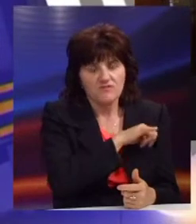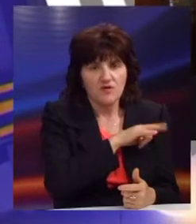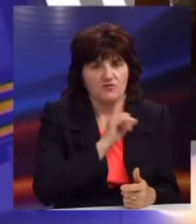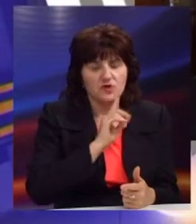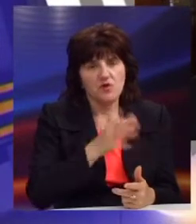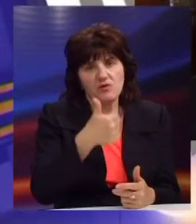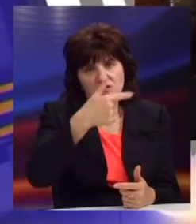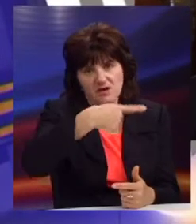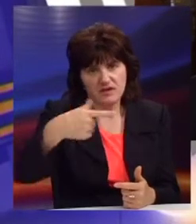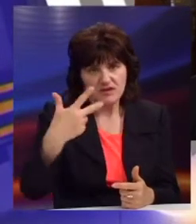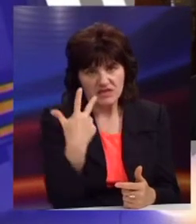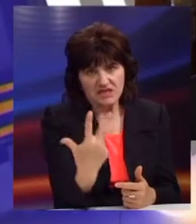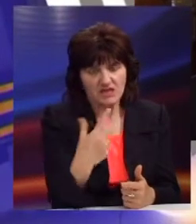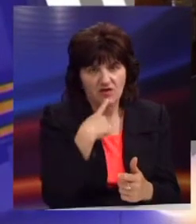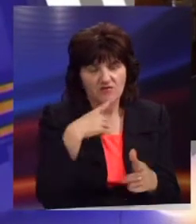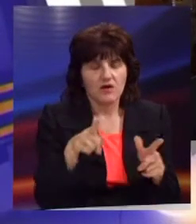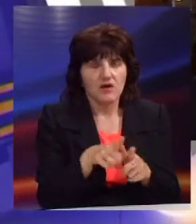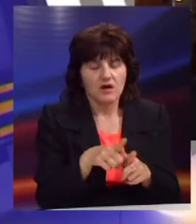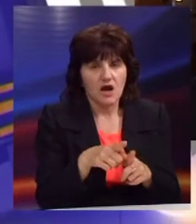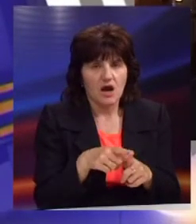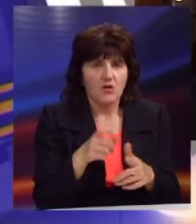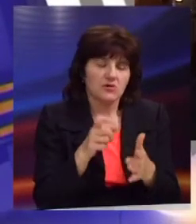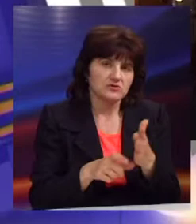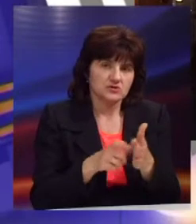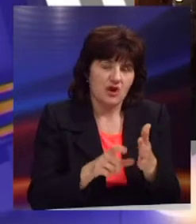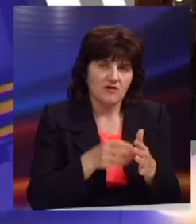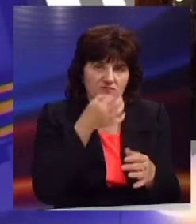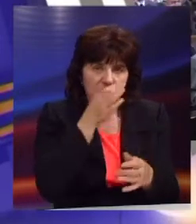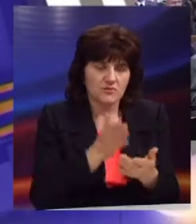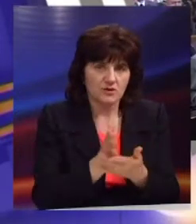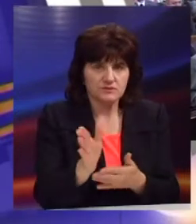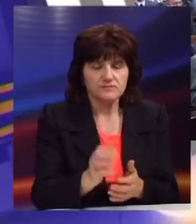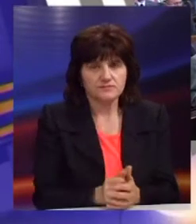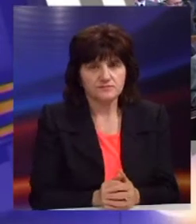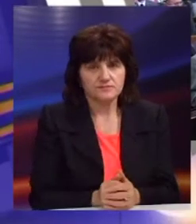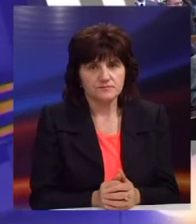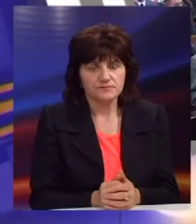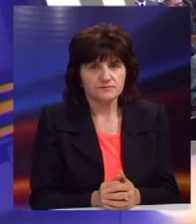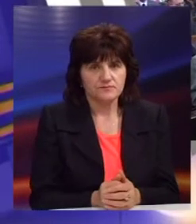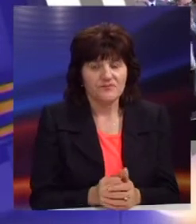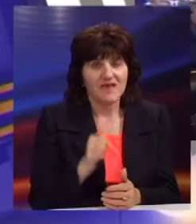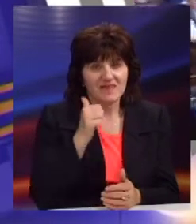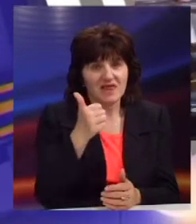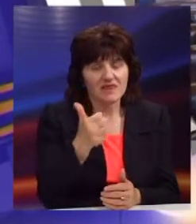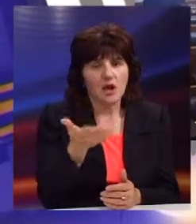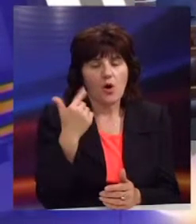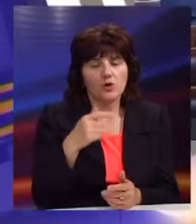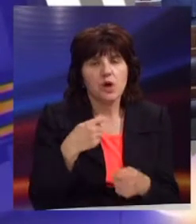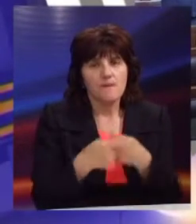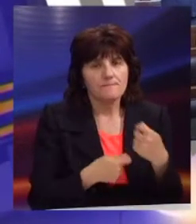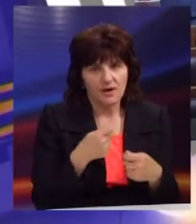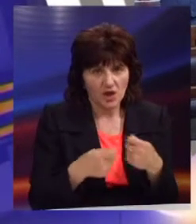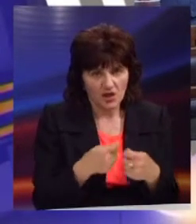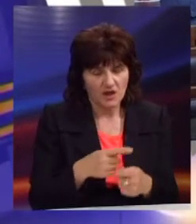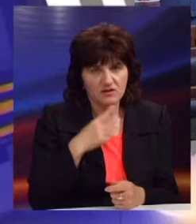a vállalkozók a kamarai tagságnak a vajdasági vállalkozók. Jedan od projekata koji je predstavljen